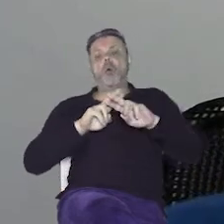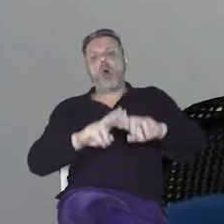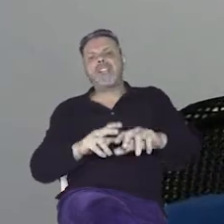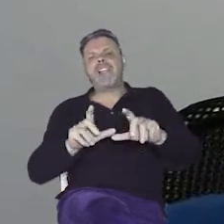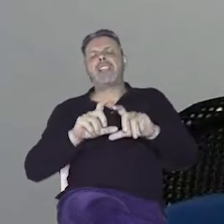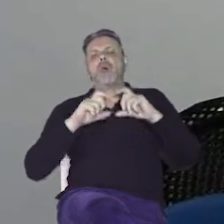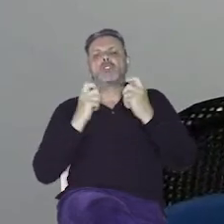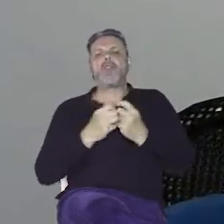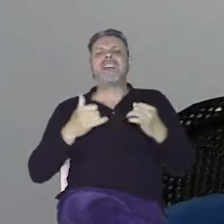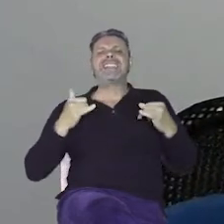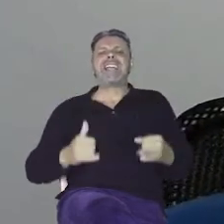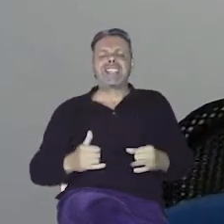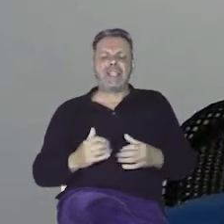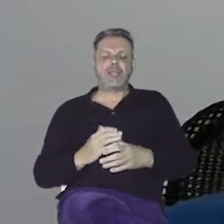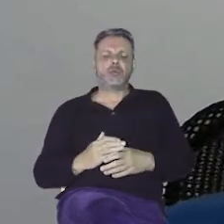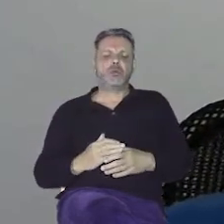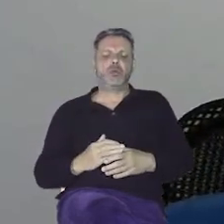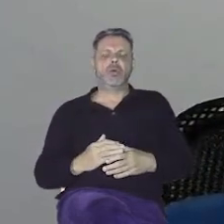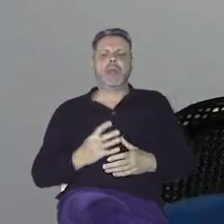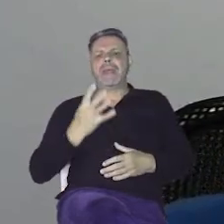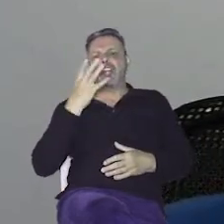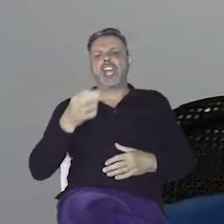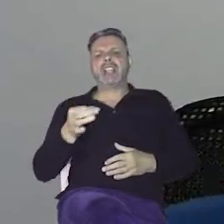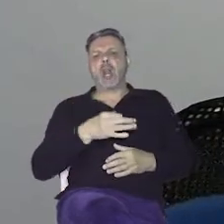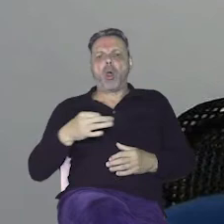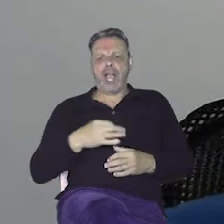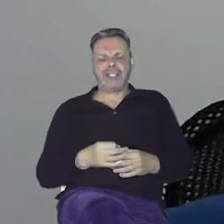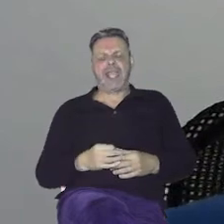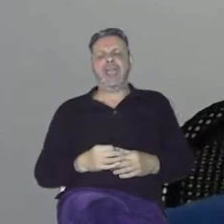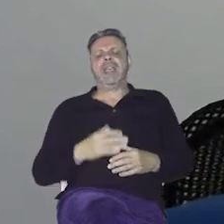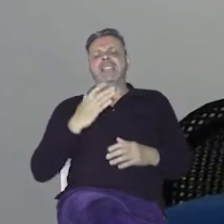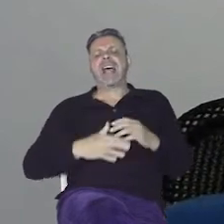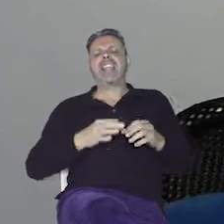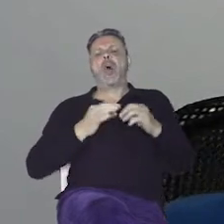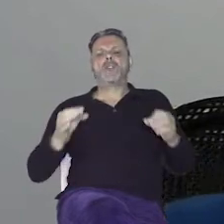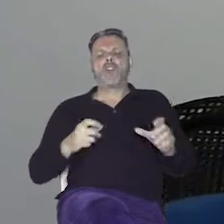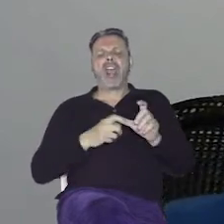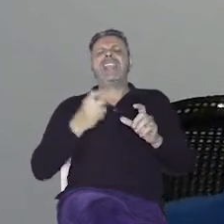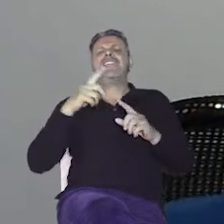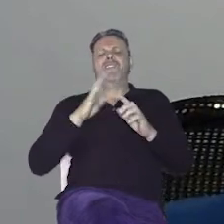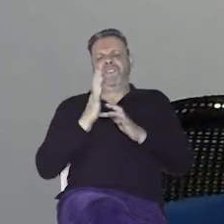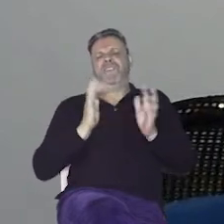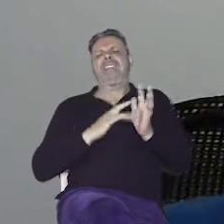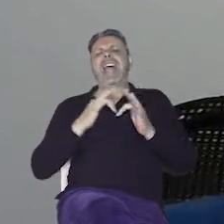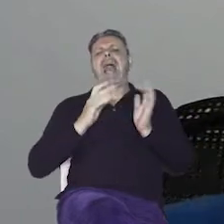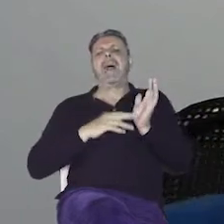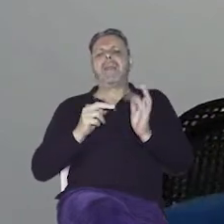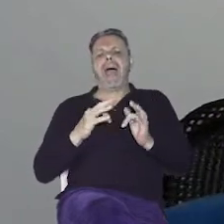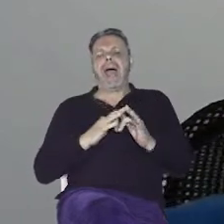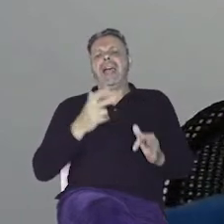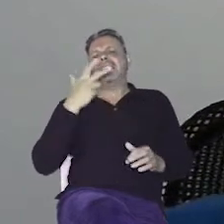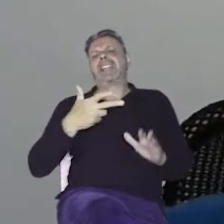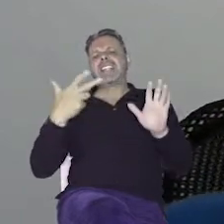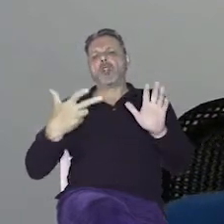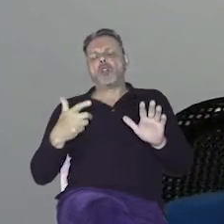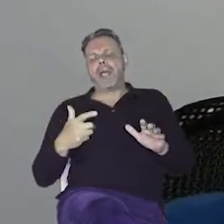za sada su na 4 lokacije, to je evo zadnji otvoren Sveta Ana sa 38 korisnika,